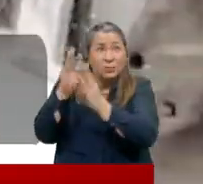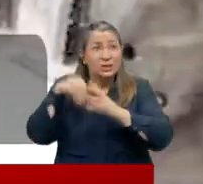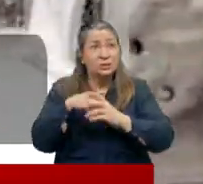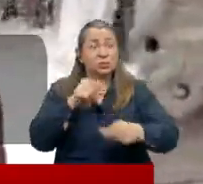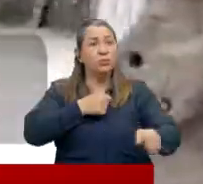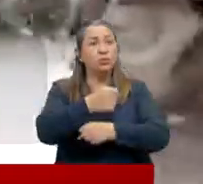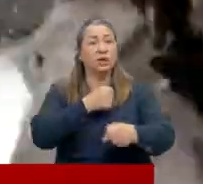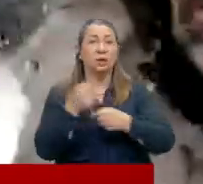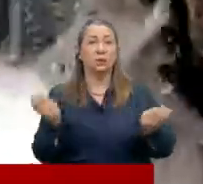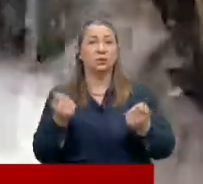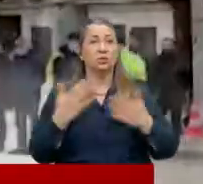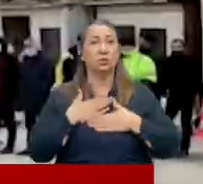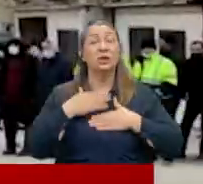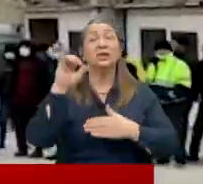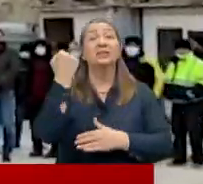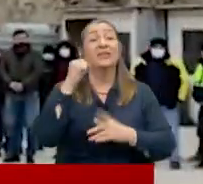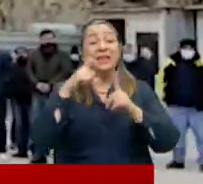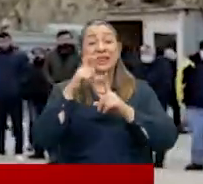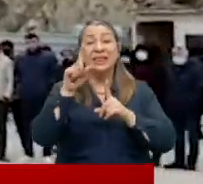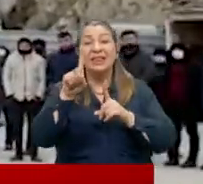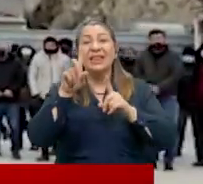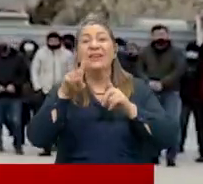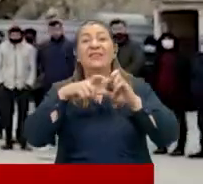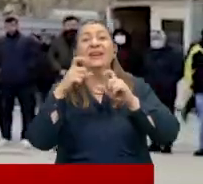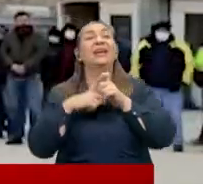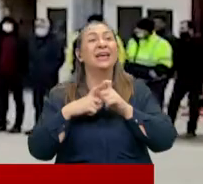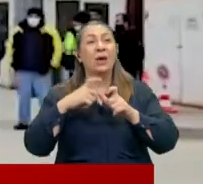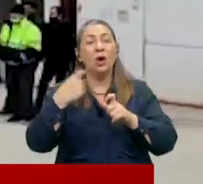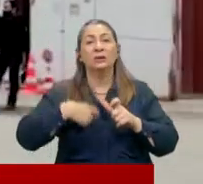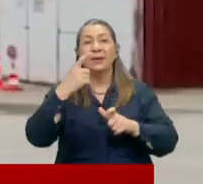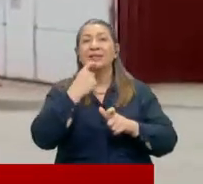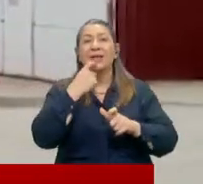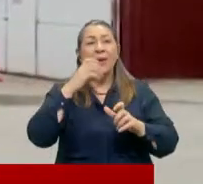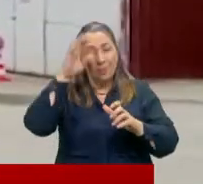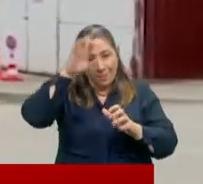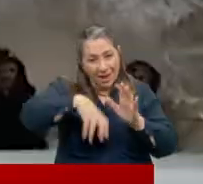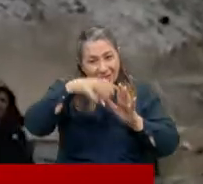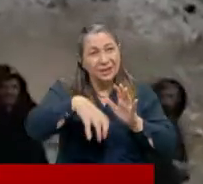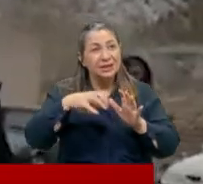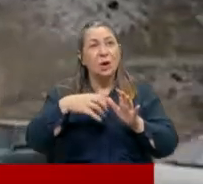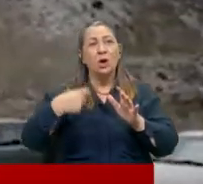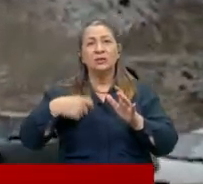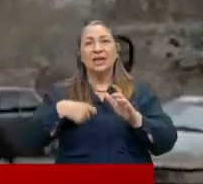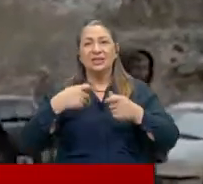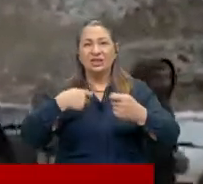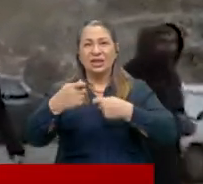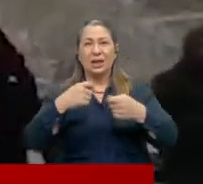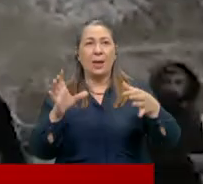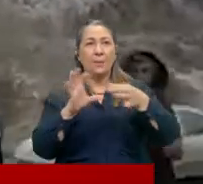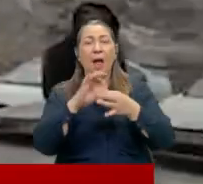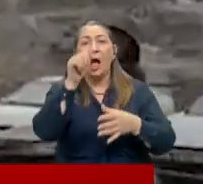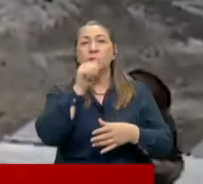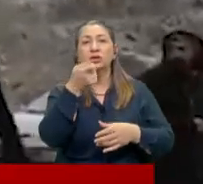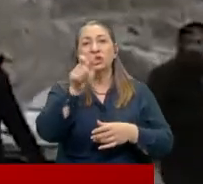burada mücadele vermeye uğraşıyoruz. Sivas'ın Divriği ilçesinde özel bir demir madeni işletmesinde taşeron şirketlere bağlı çalışıyor